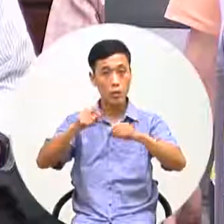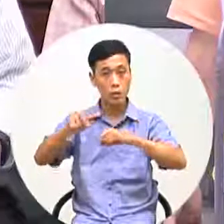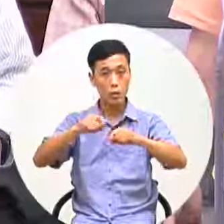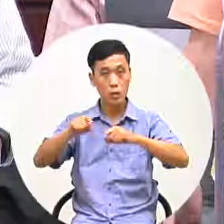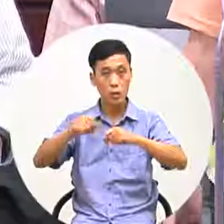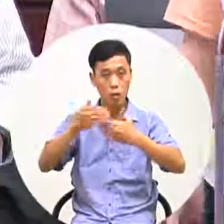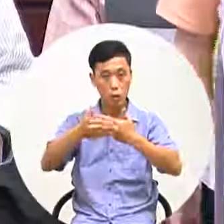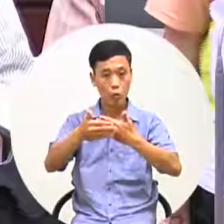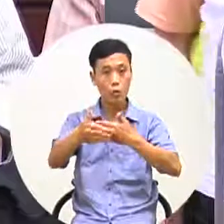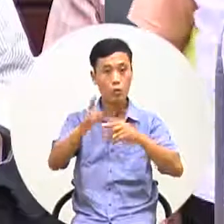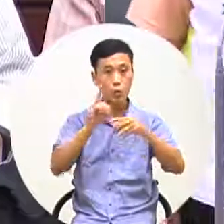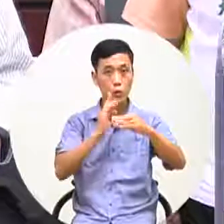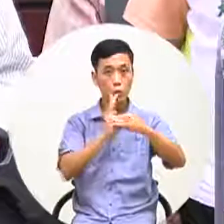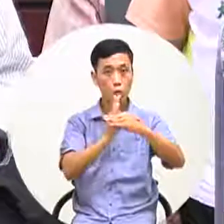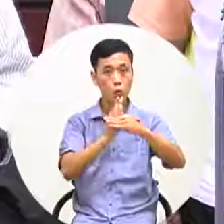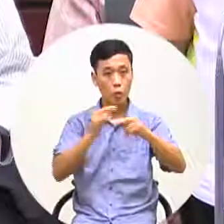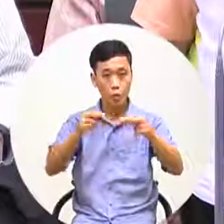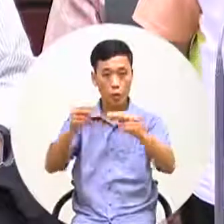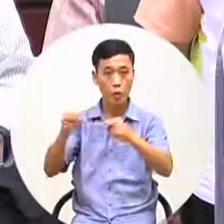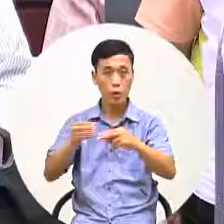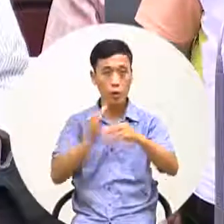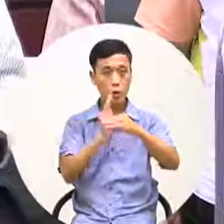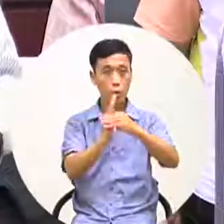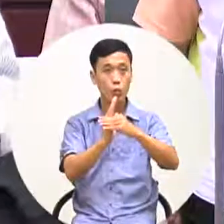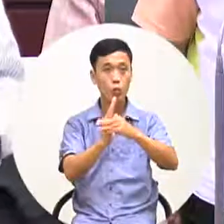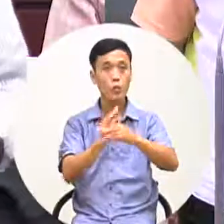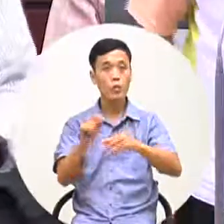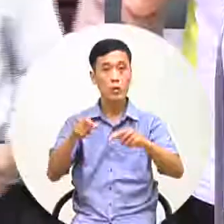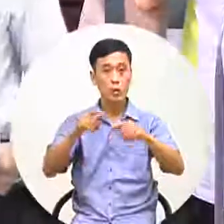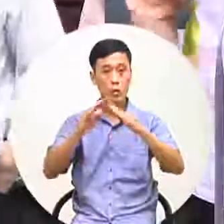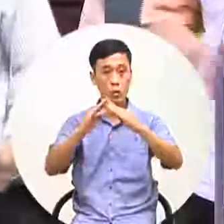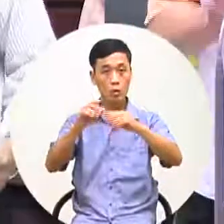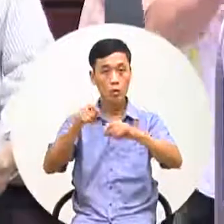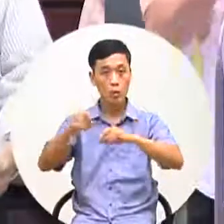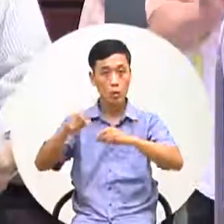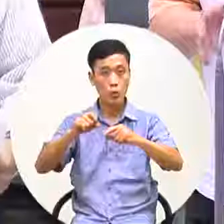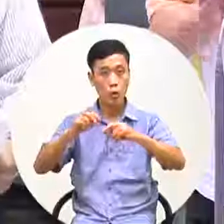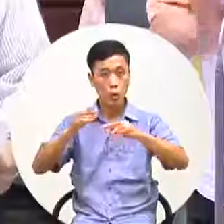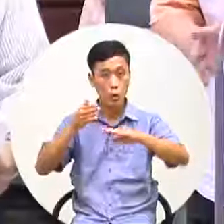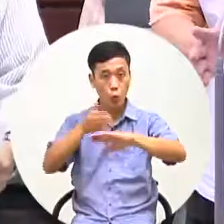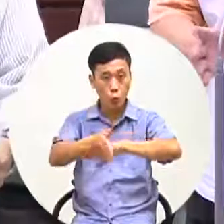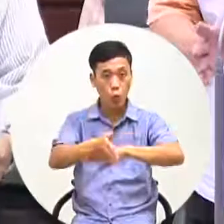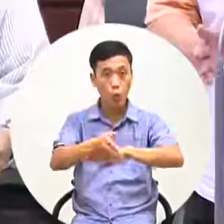在变更当中啊，所以都市计划若有过的时阵，后壁较有区段征收啊。